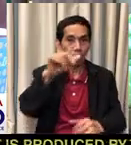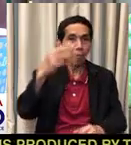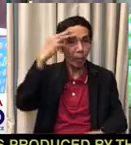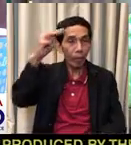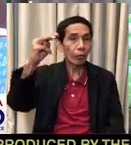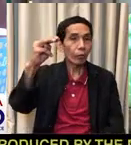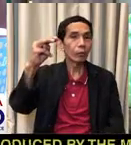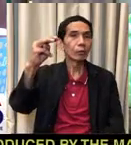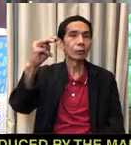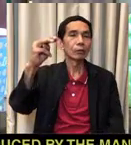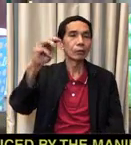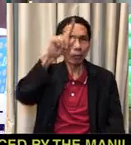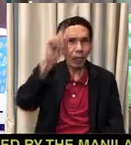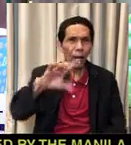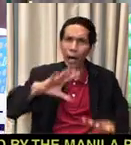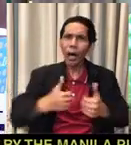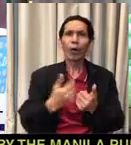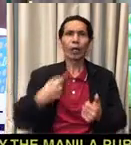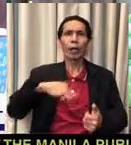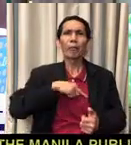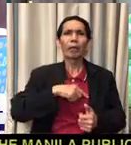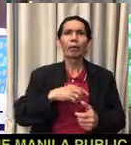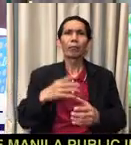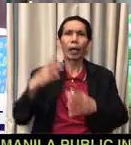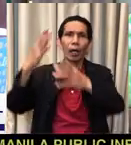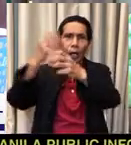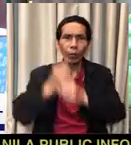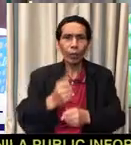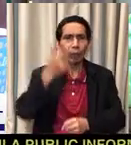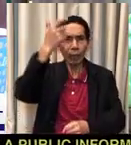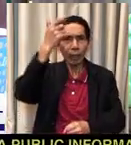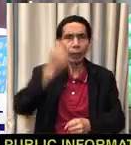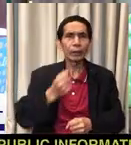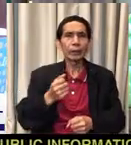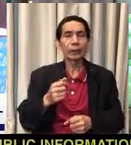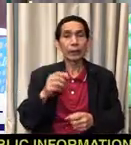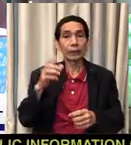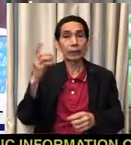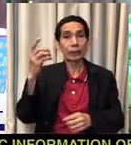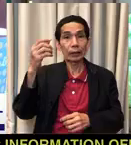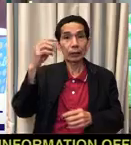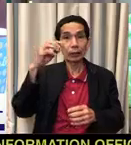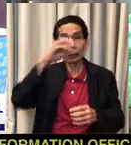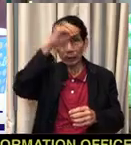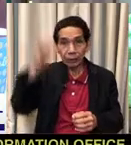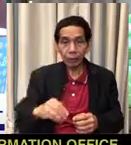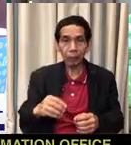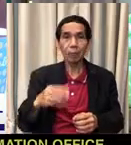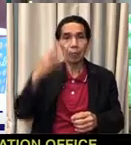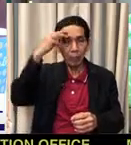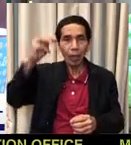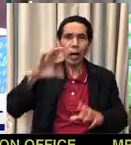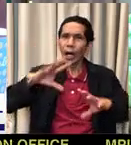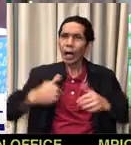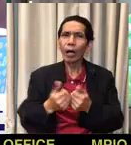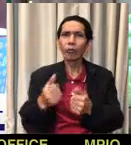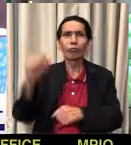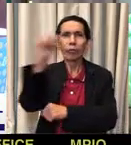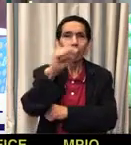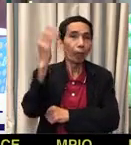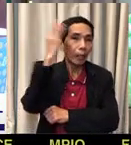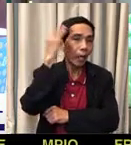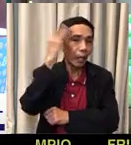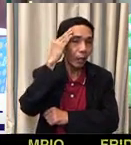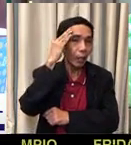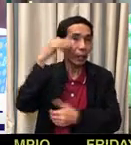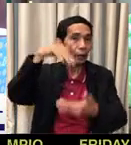Mayor, eh paano kami makaka-avail ng discount? Ako naman driver. Eh, Mayor, paano ko naman